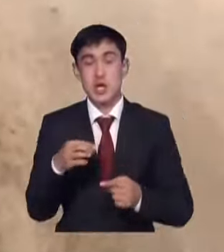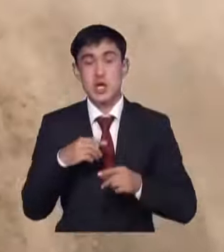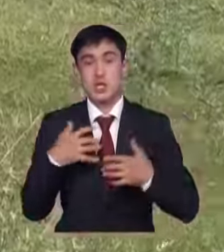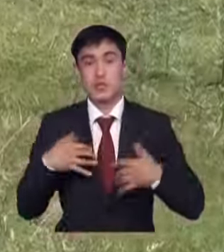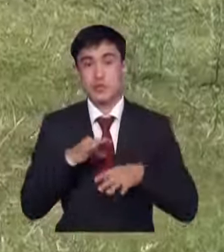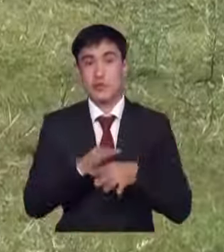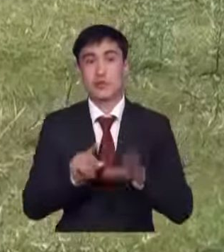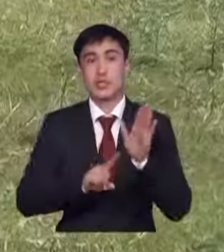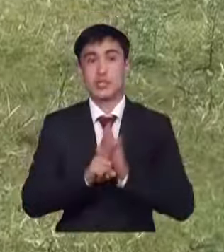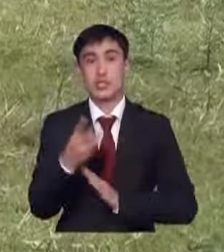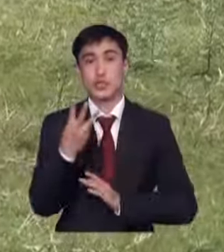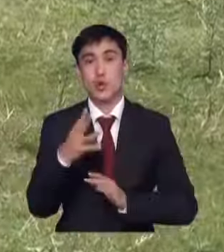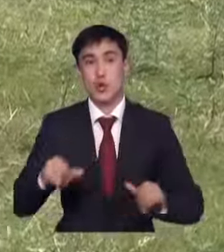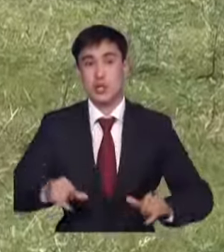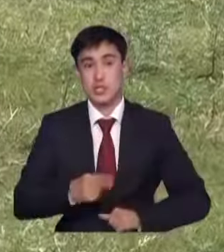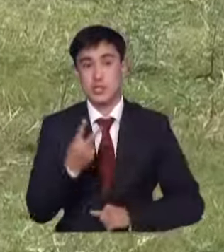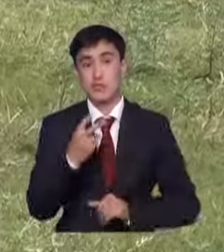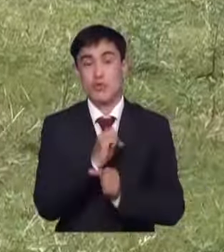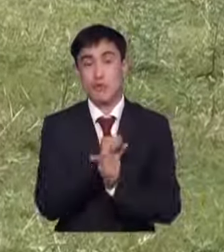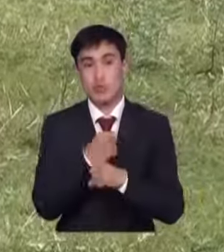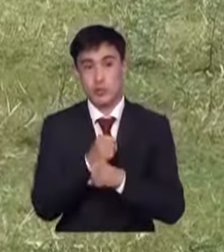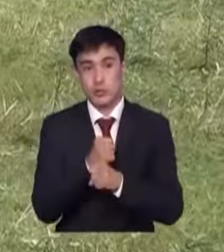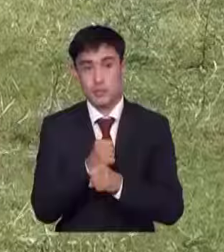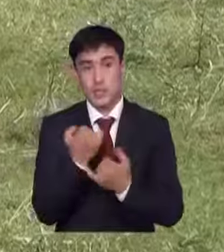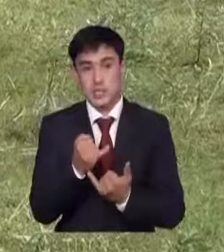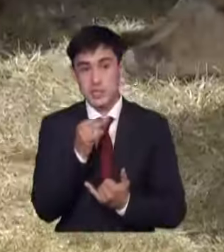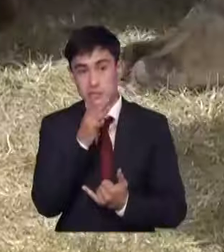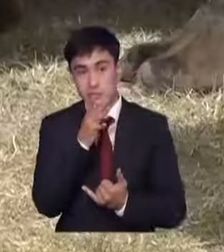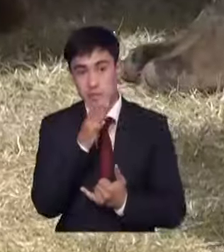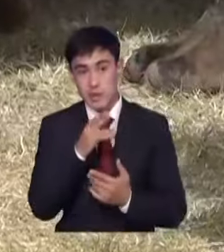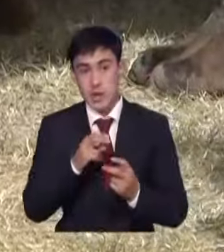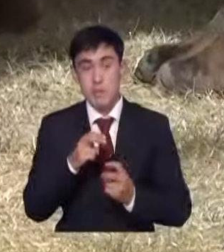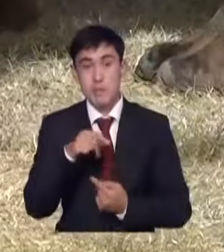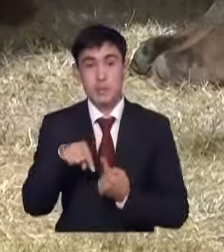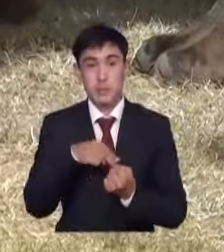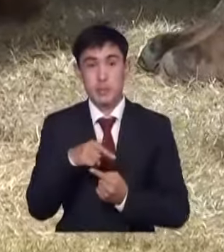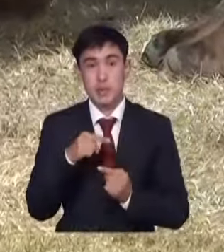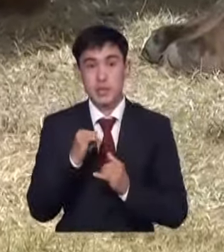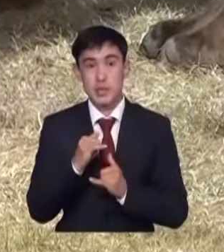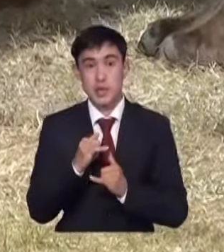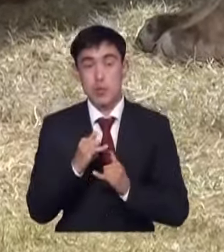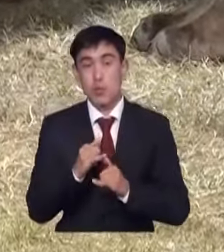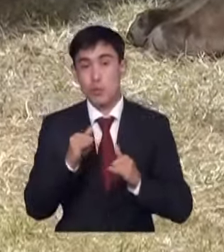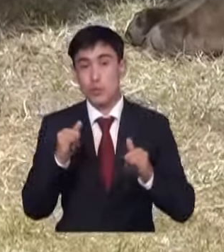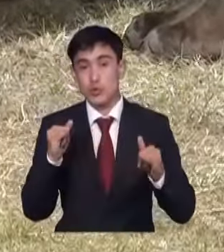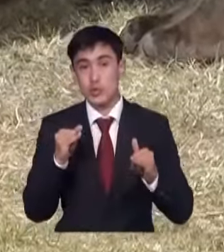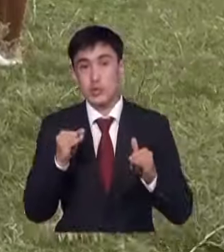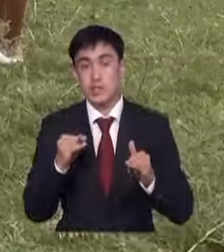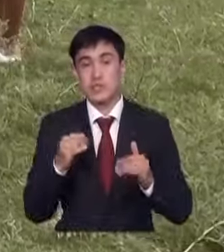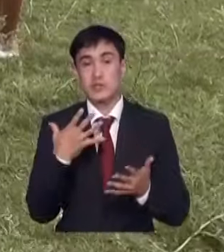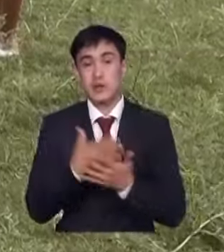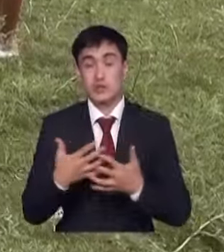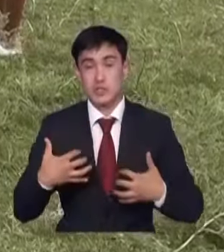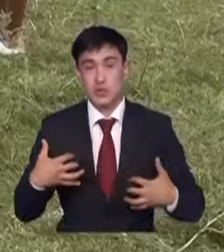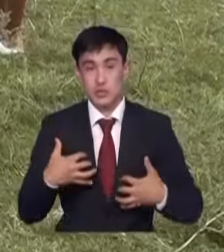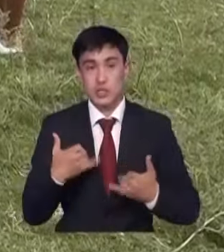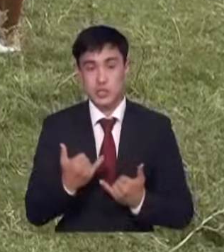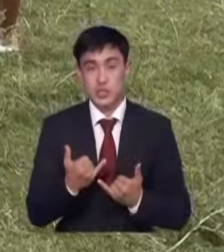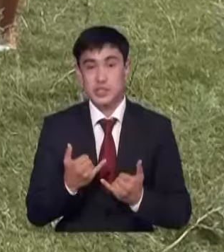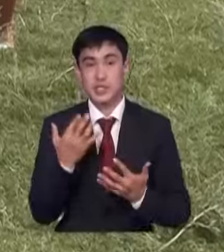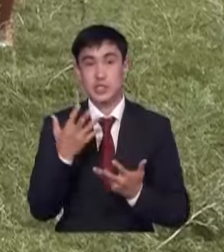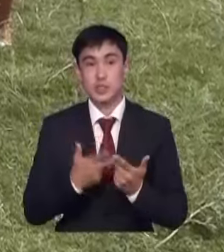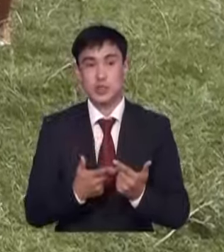животновода началось с 3 лошадей и 2 верблюдов. В настоящее время предприниматель значительно приумножил поголовье своего скота. Сейчас